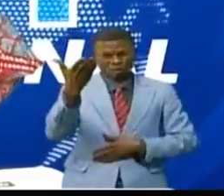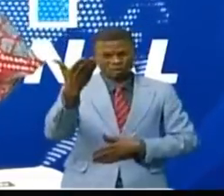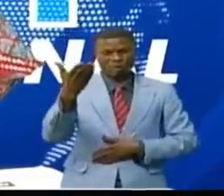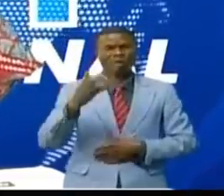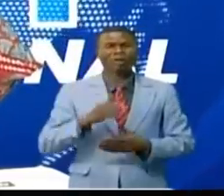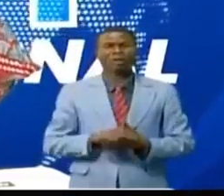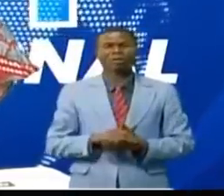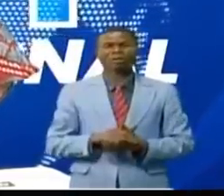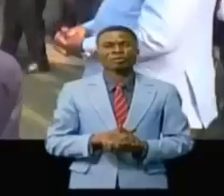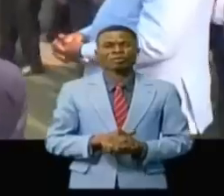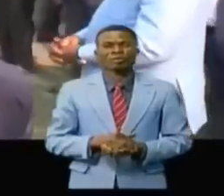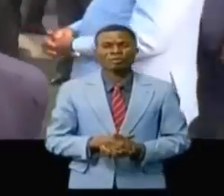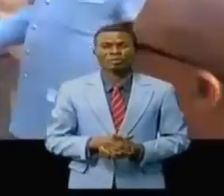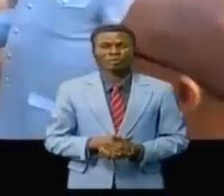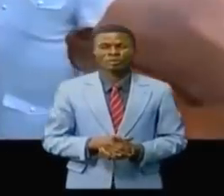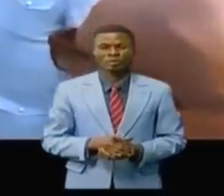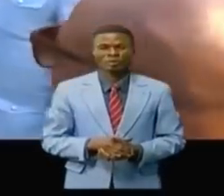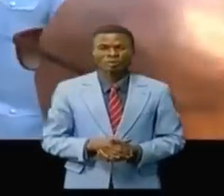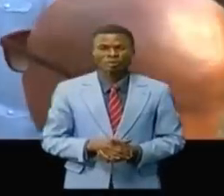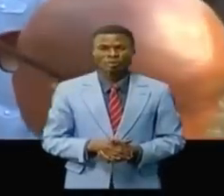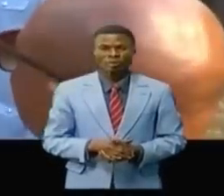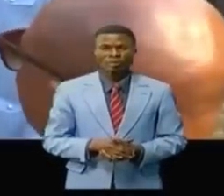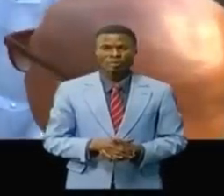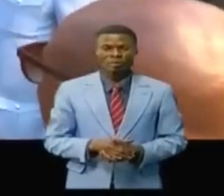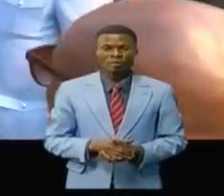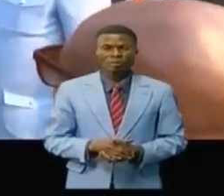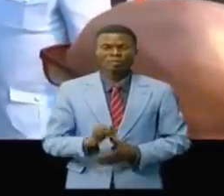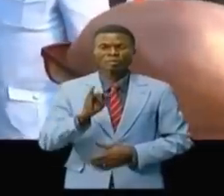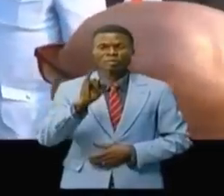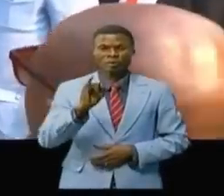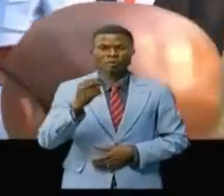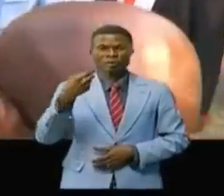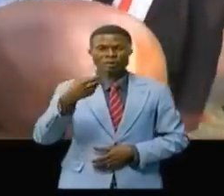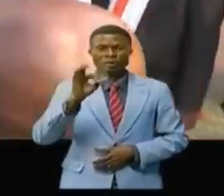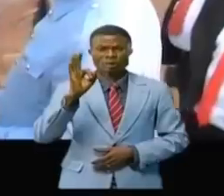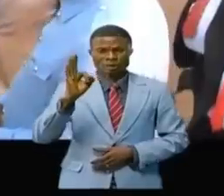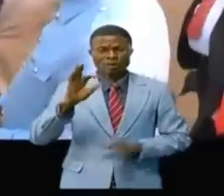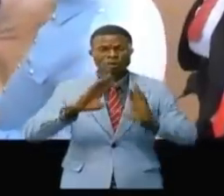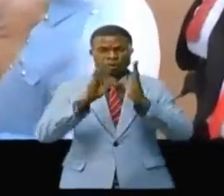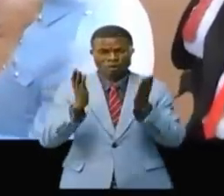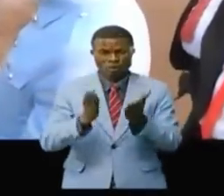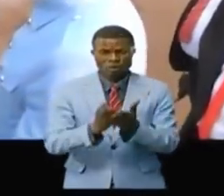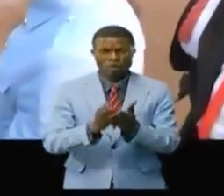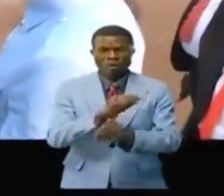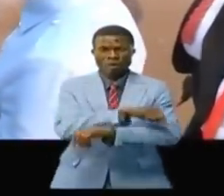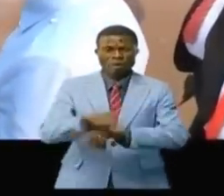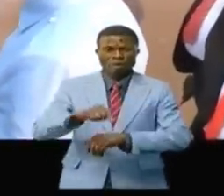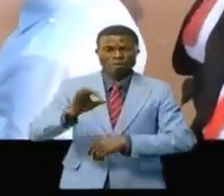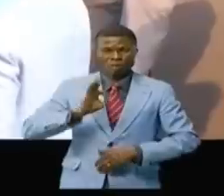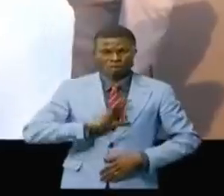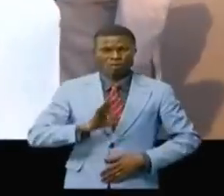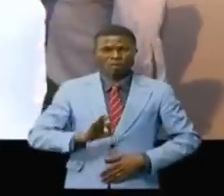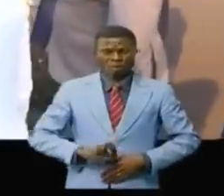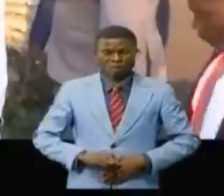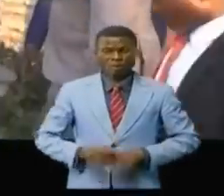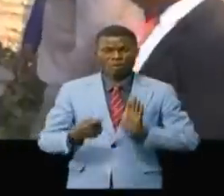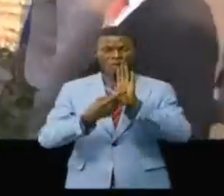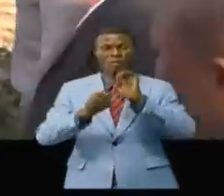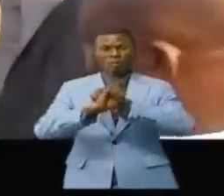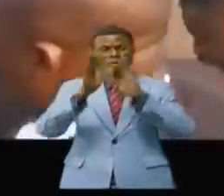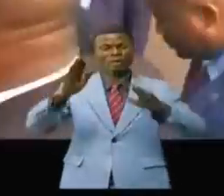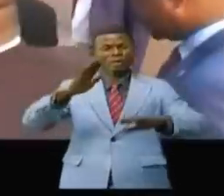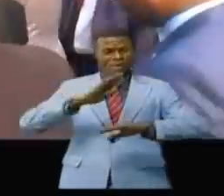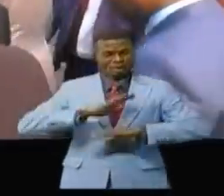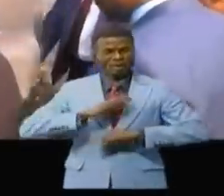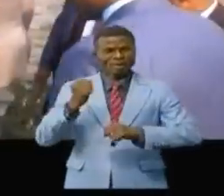Ekamba. Salutations à l'équipe dirigeante de l'IGF et tout sourire, les directeurs de cabinet du chef de l'État, visiblement satisfaits